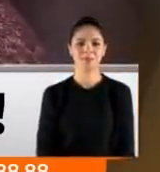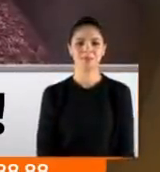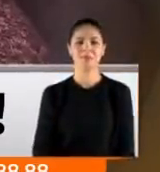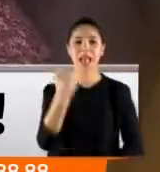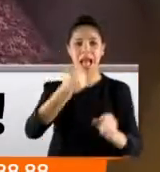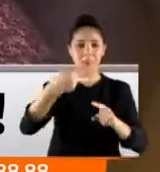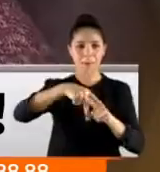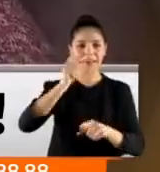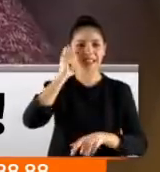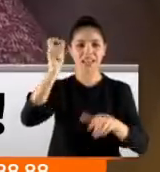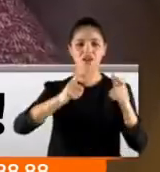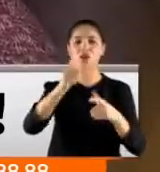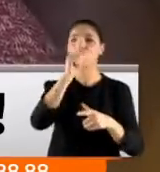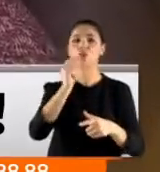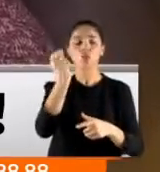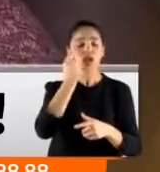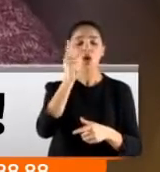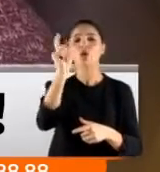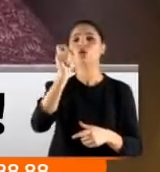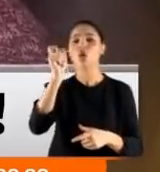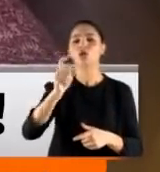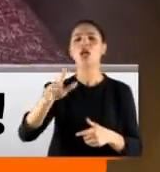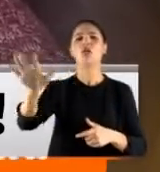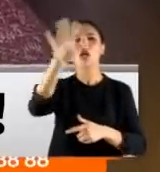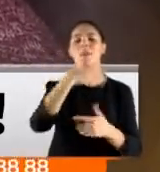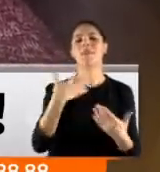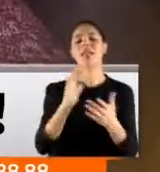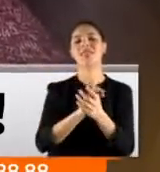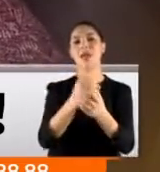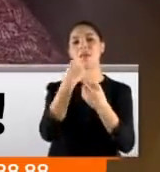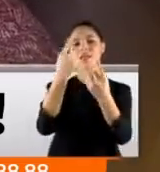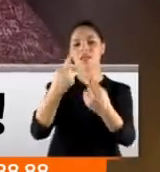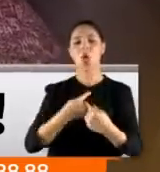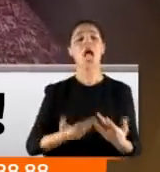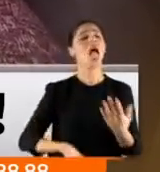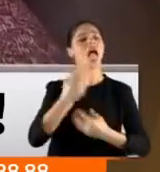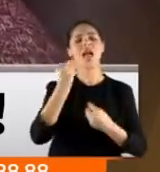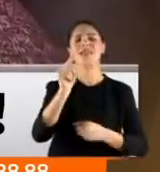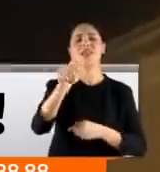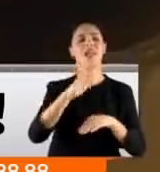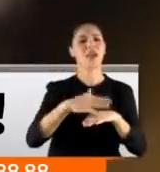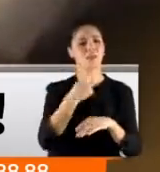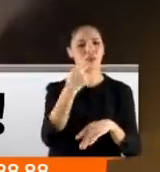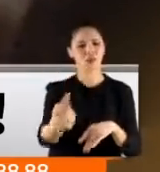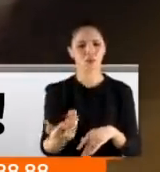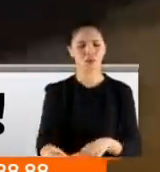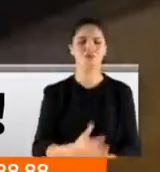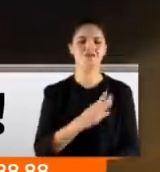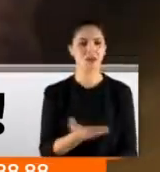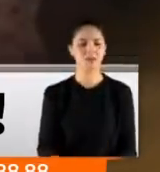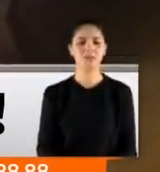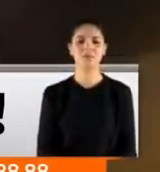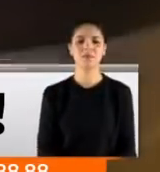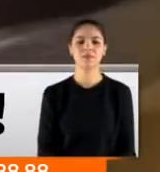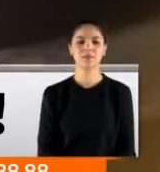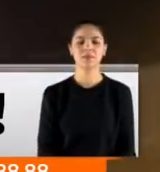Aracıma binen yaklaşık 100 kişiden 99'u bu konuda beni takdir ediyor. En iyisini sen yapıyorsun, en doğrusunu sen yapıyorsun diyor. Lütfen